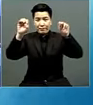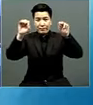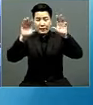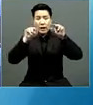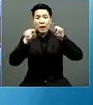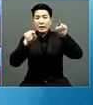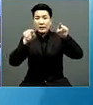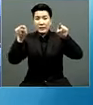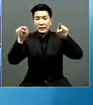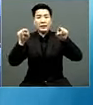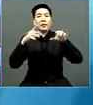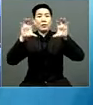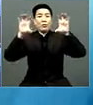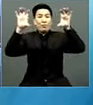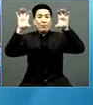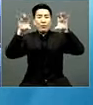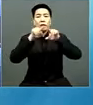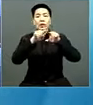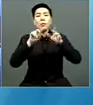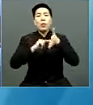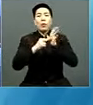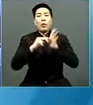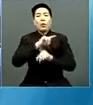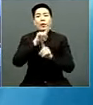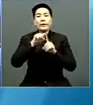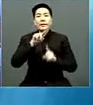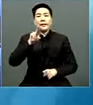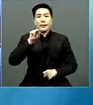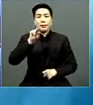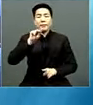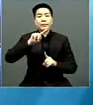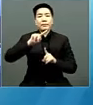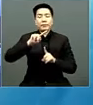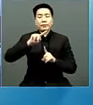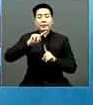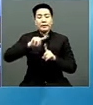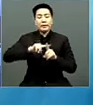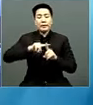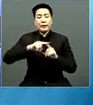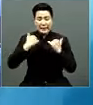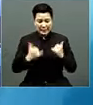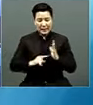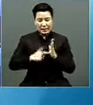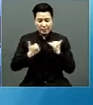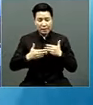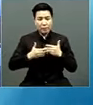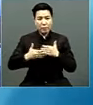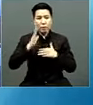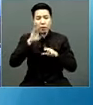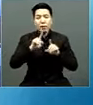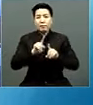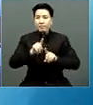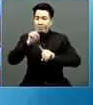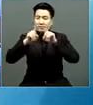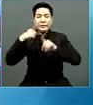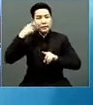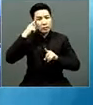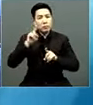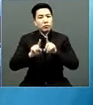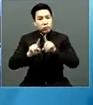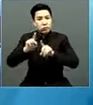ทั้ง2อันเนี่ยหลังวันที่30เมษายนขึ้นไปหลังจากนี้คือเป็นต้นไปเนี่ยจะพุ่งขึ้นไปเ